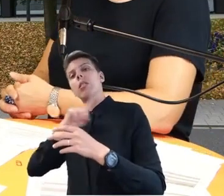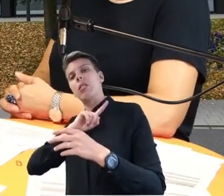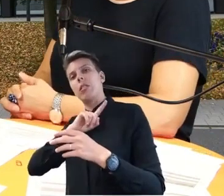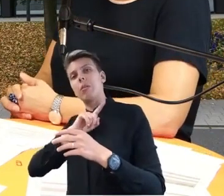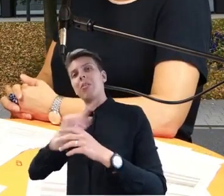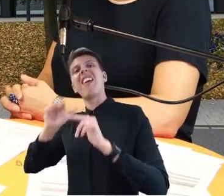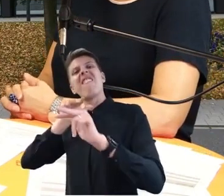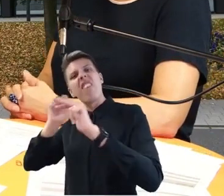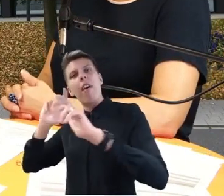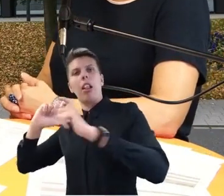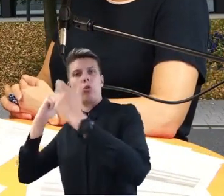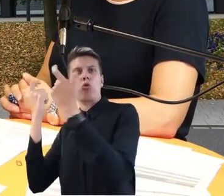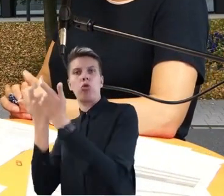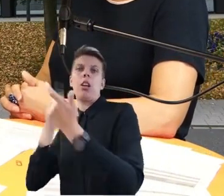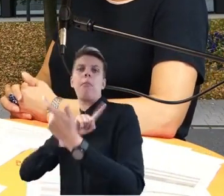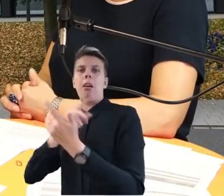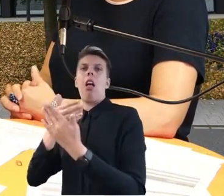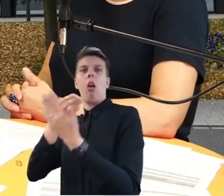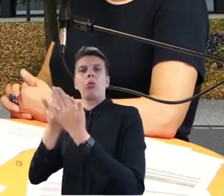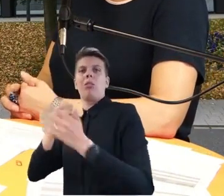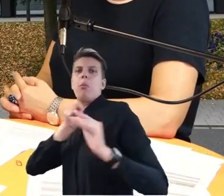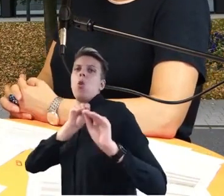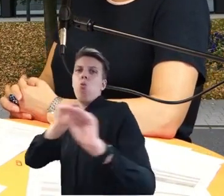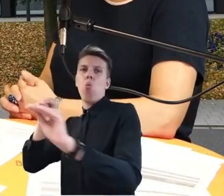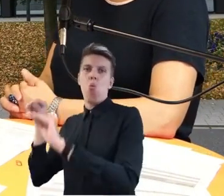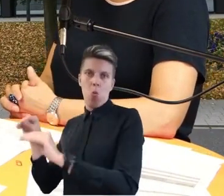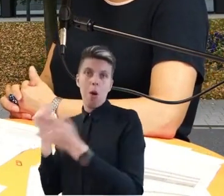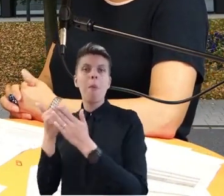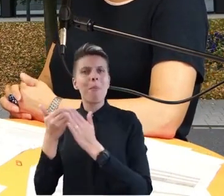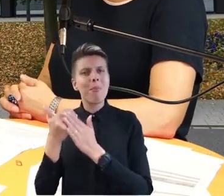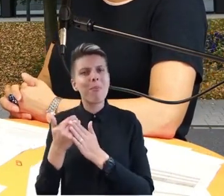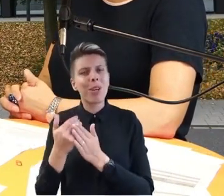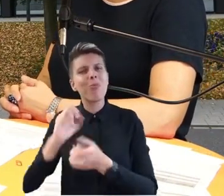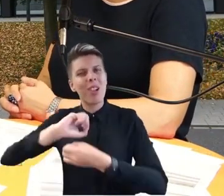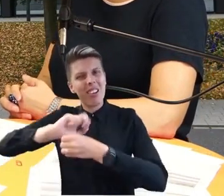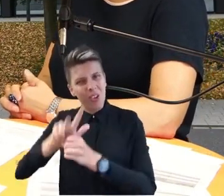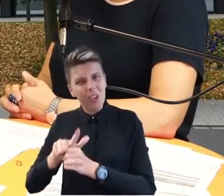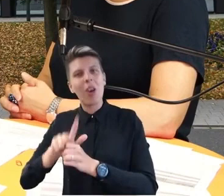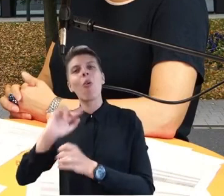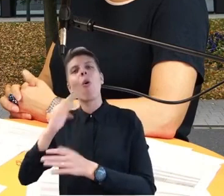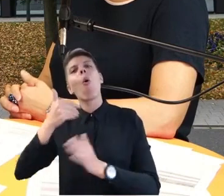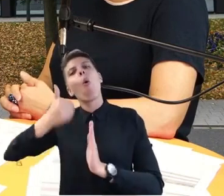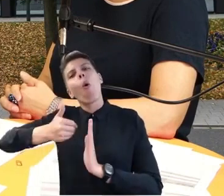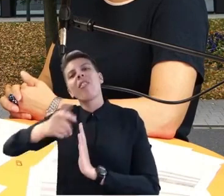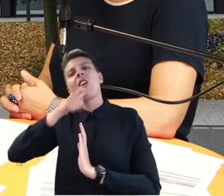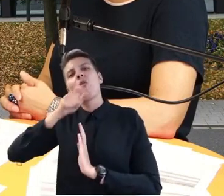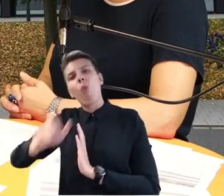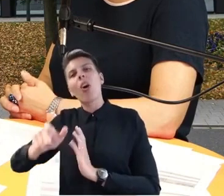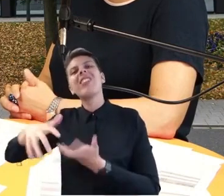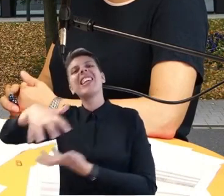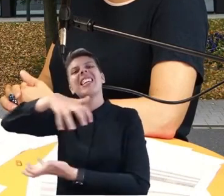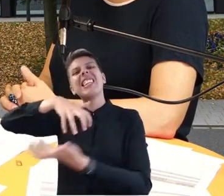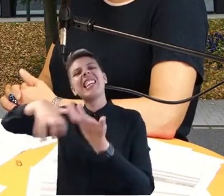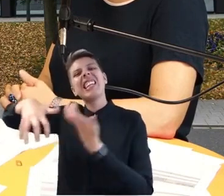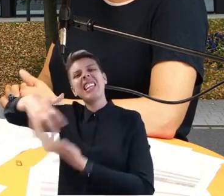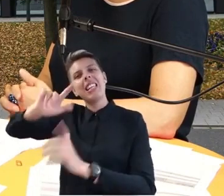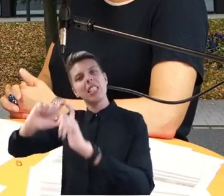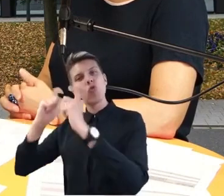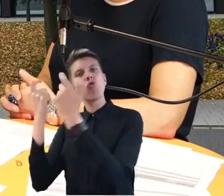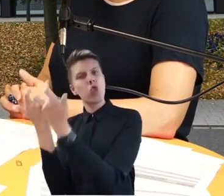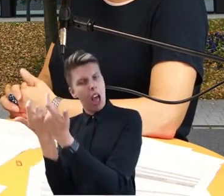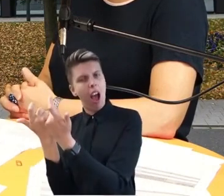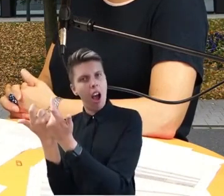verwaltungen also jetzt gerade der begriff des krisenstabs gerade in der korona pandemie ist glaube ich in aller munde auch